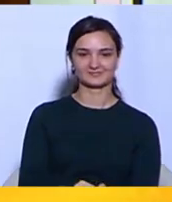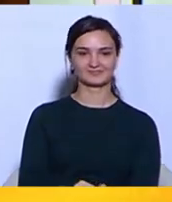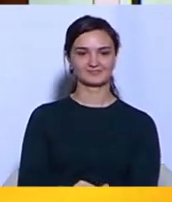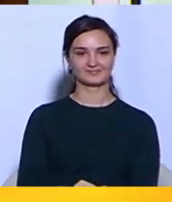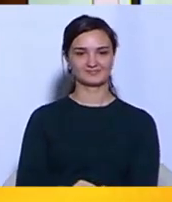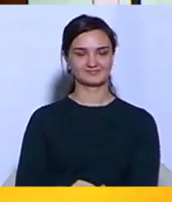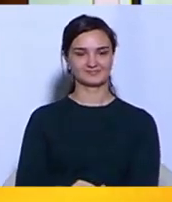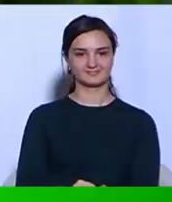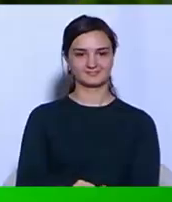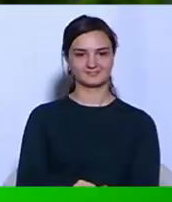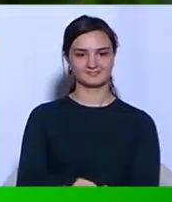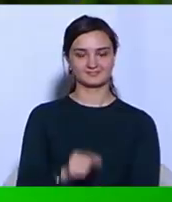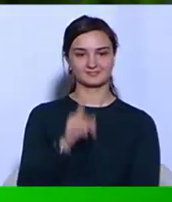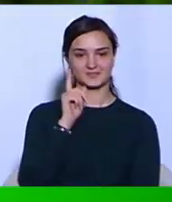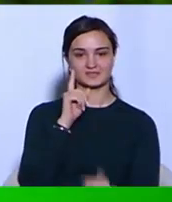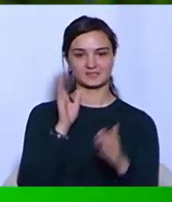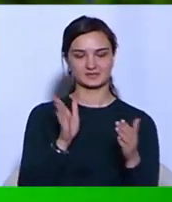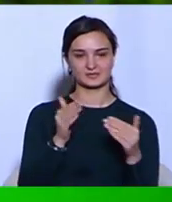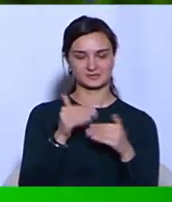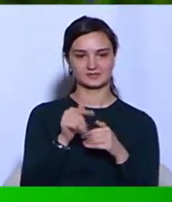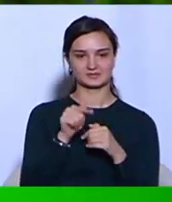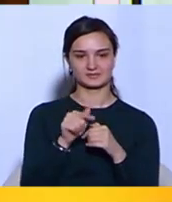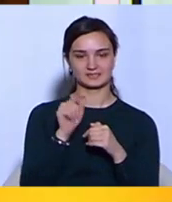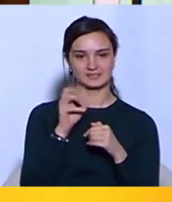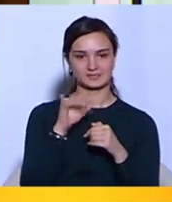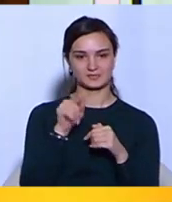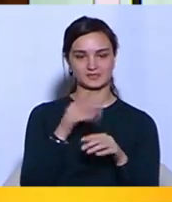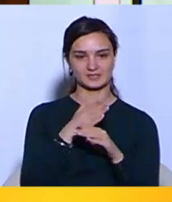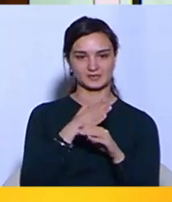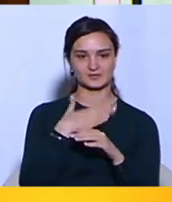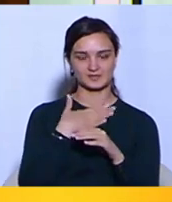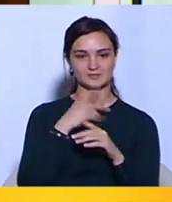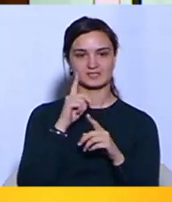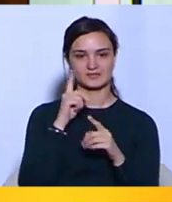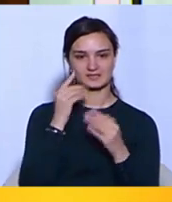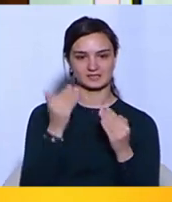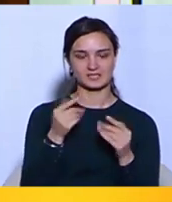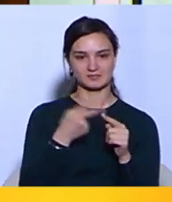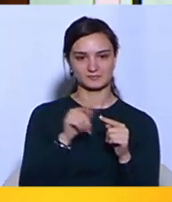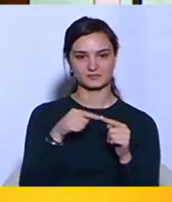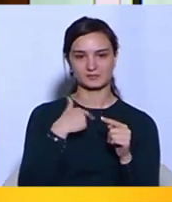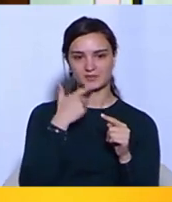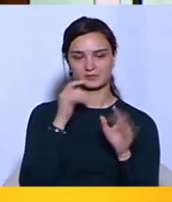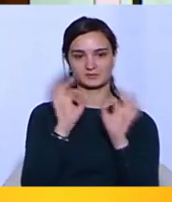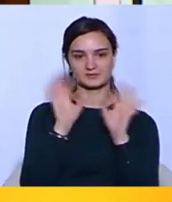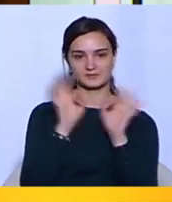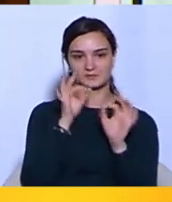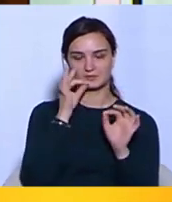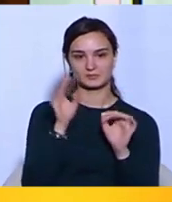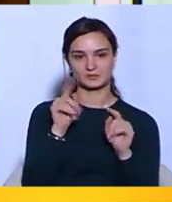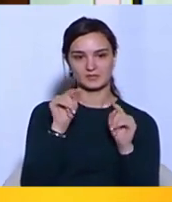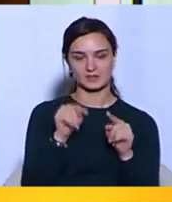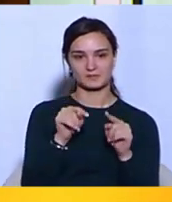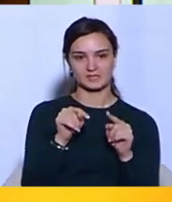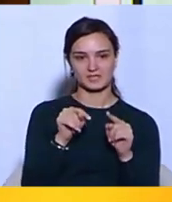ანუ თემიკო. ნამდვილად. თემიკო. ეს არის ჩვენი მწვანე ზონა. ანუ ამით ჩვენ მაყურებელს ვეუბნებით, რომ აი